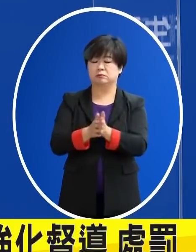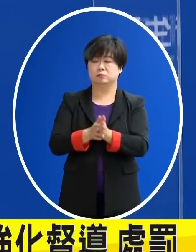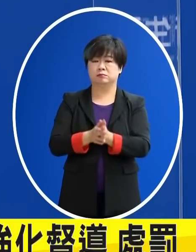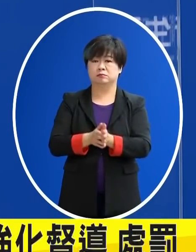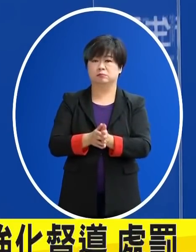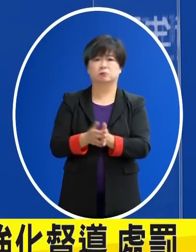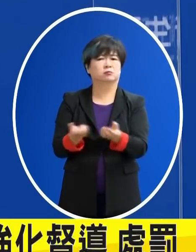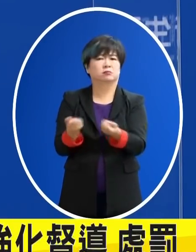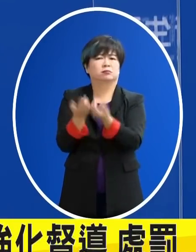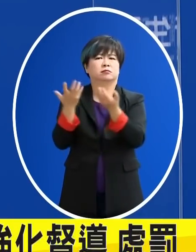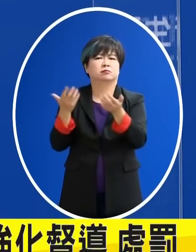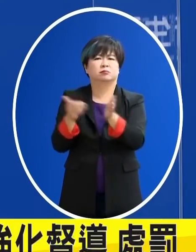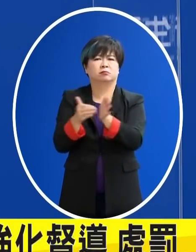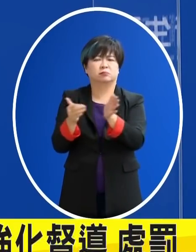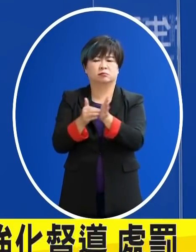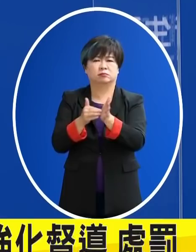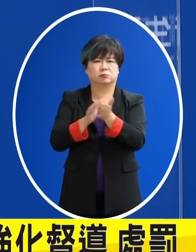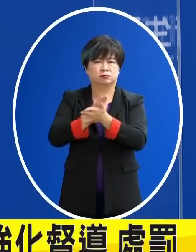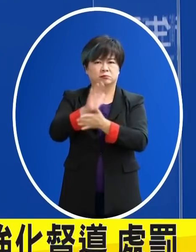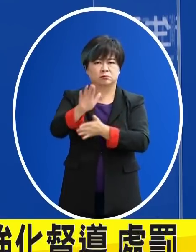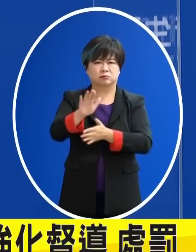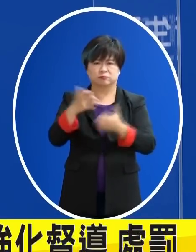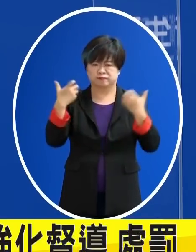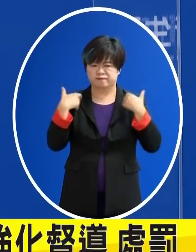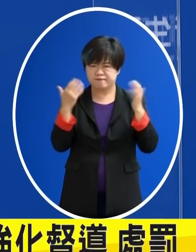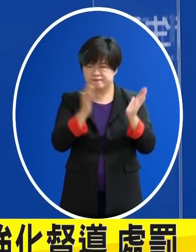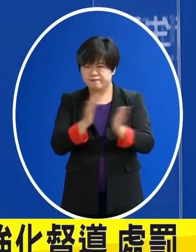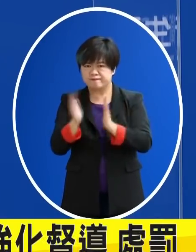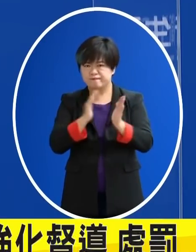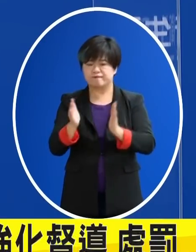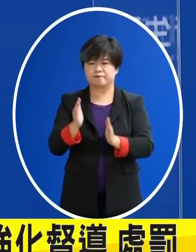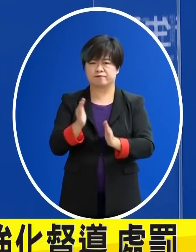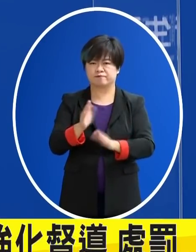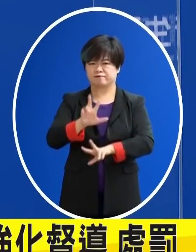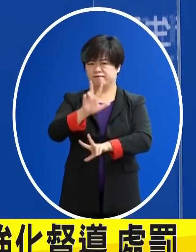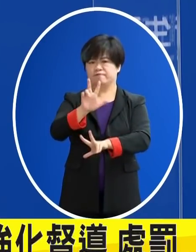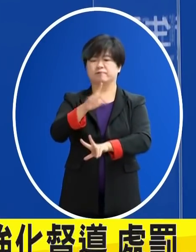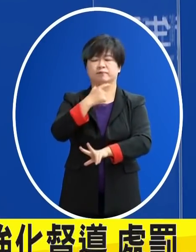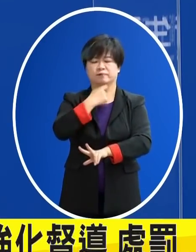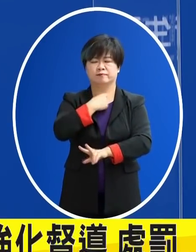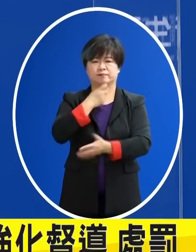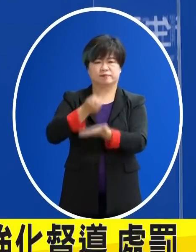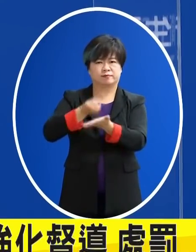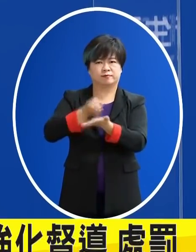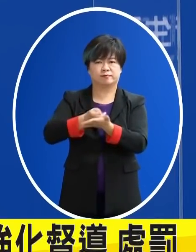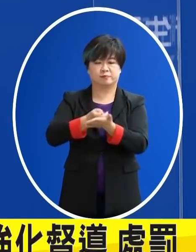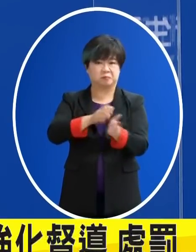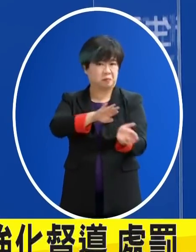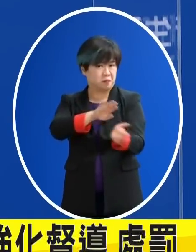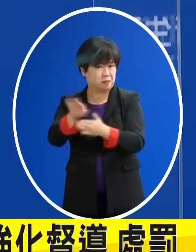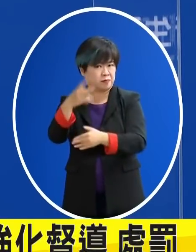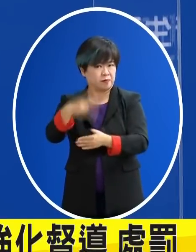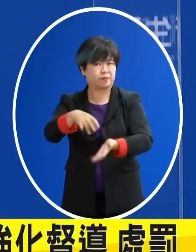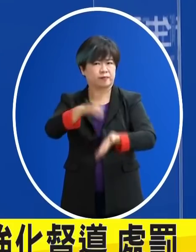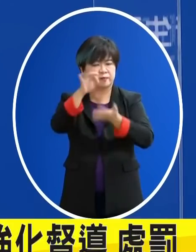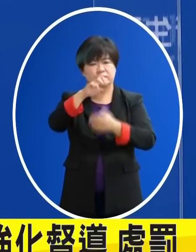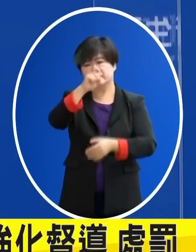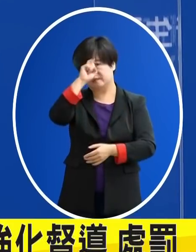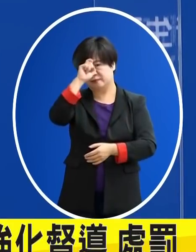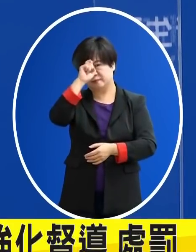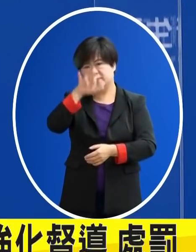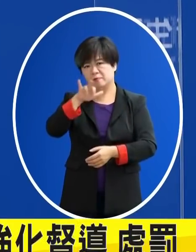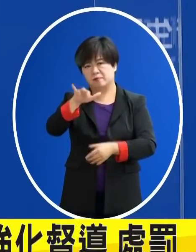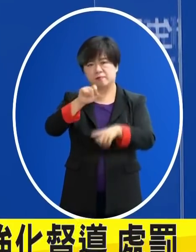这个案件跟未来在管理上的一个落实上面。那另外我们也有提出，希望航空公